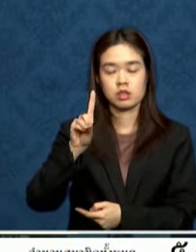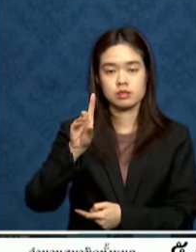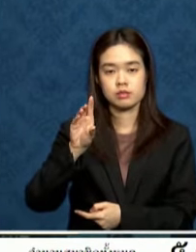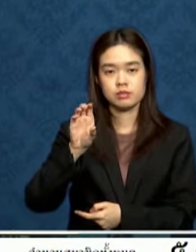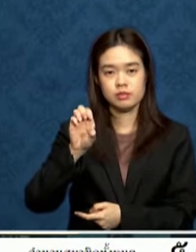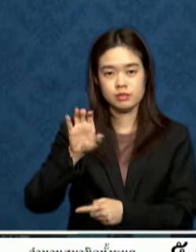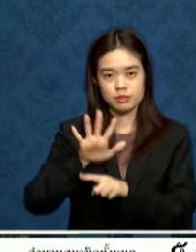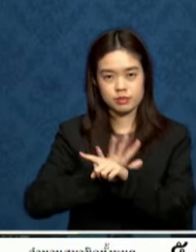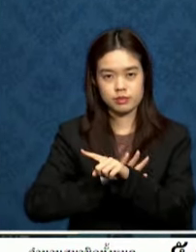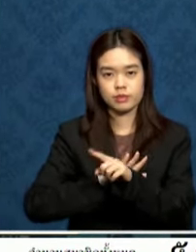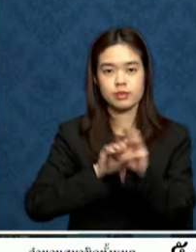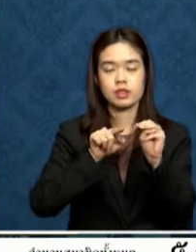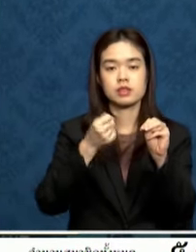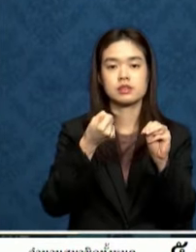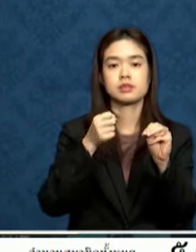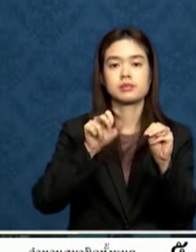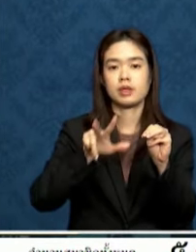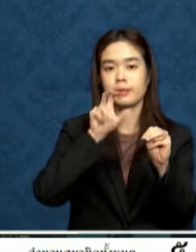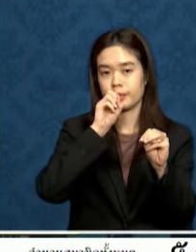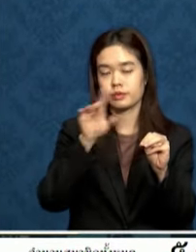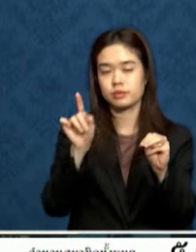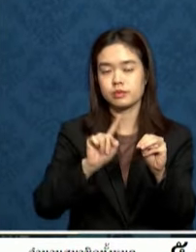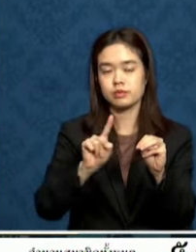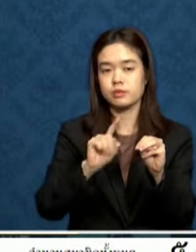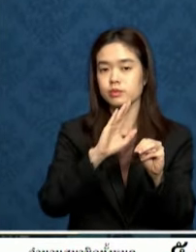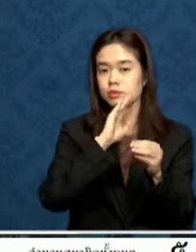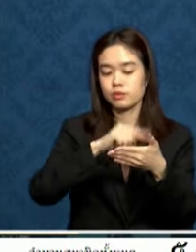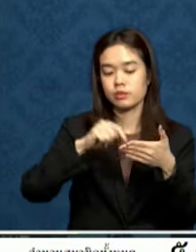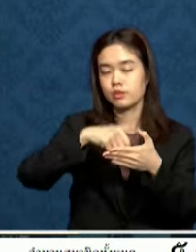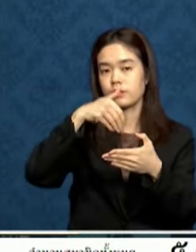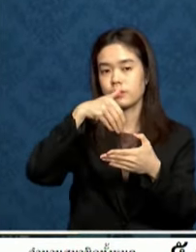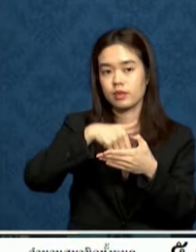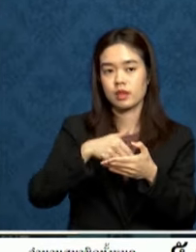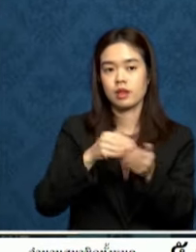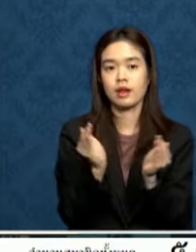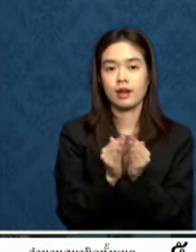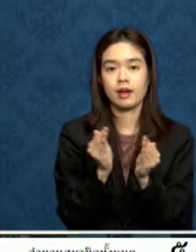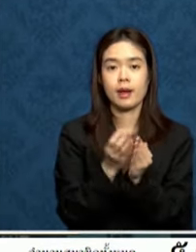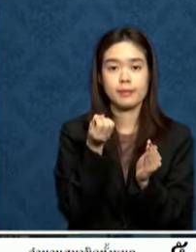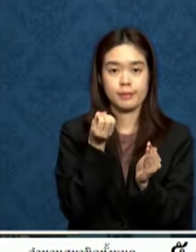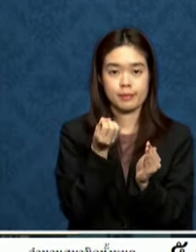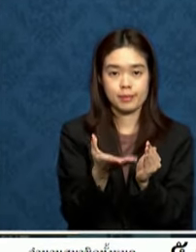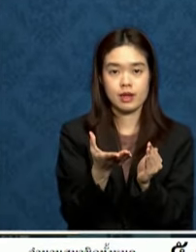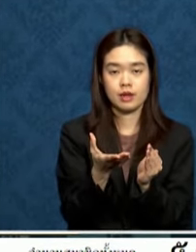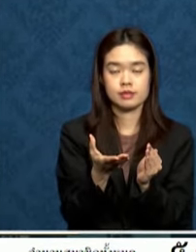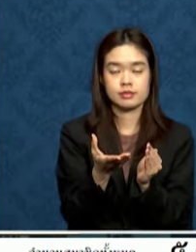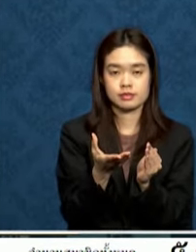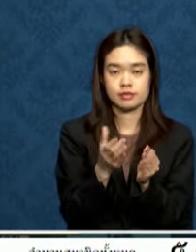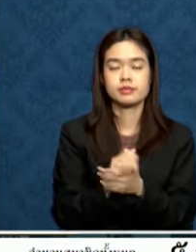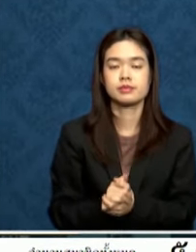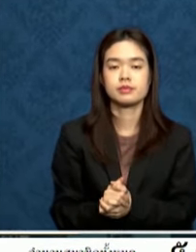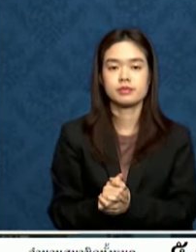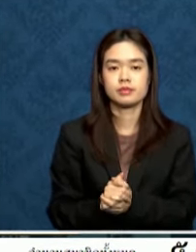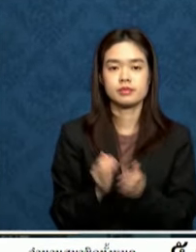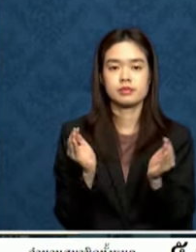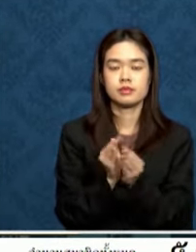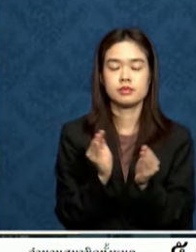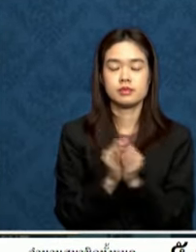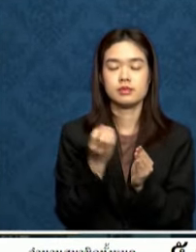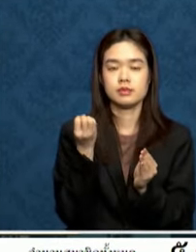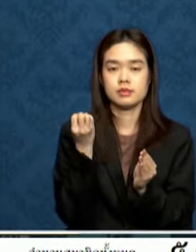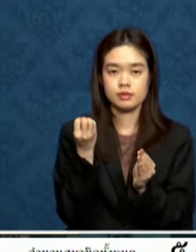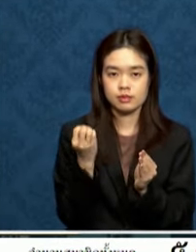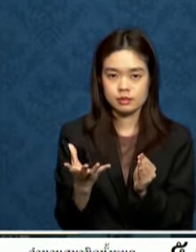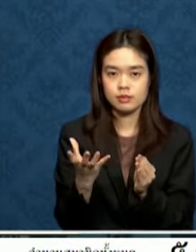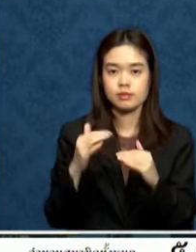ไว้ว่าการออกเสียงให้ถือเสียงข้างมากของผู้มาออกเสียงโดยคะแนนเสียงข้างมาก